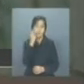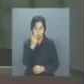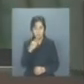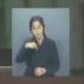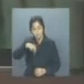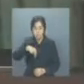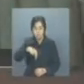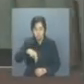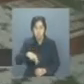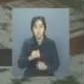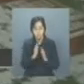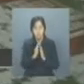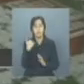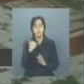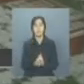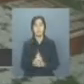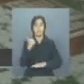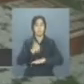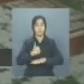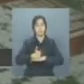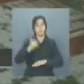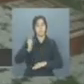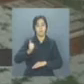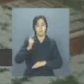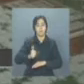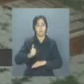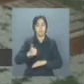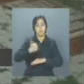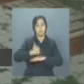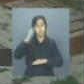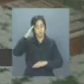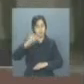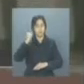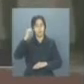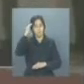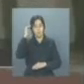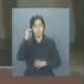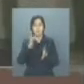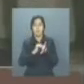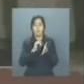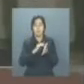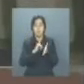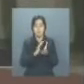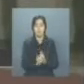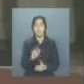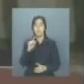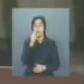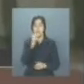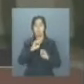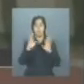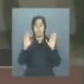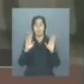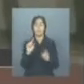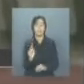ายคิมจองอุนว่าเป็นผู้บัญชาการสูงสุดกองทัพปฏิวัติเกาหลีเหนือนอกจากนี้ในภาพข่าวยังแสดงให้เห็นเป็นครั้ง